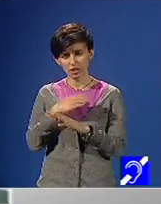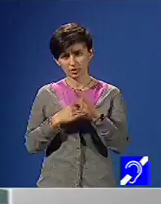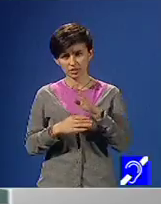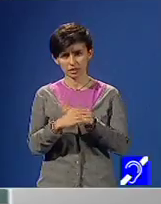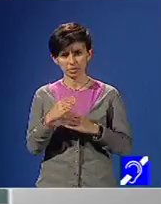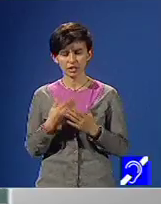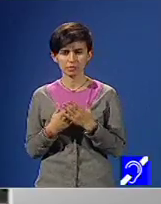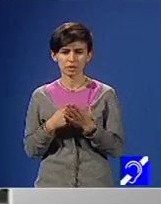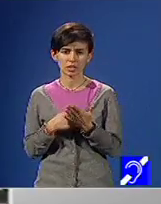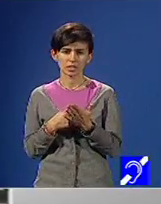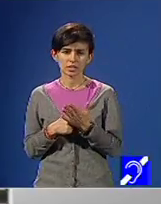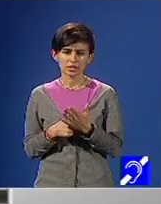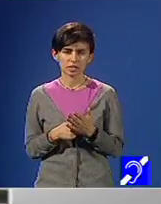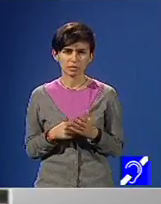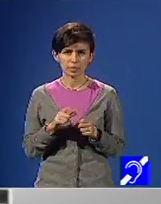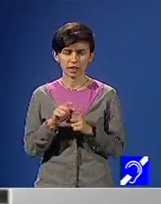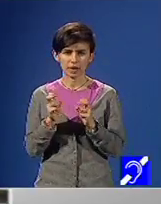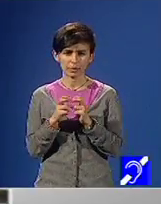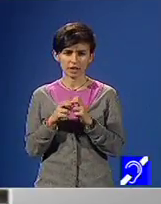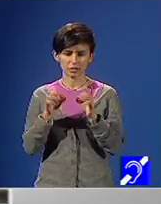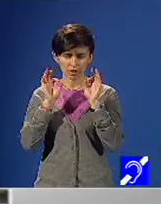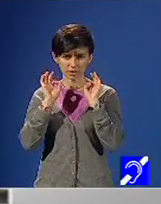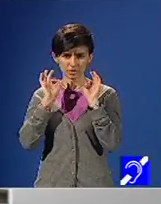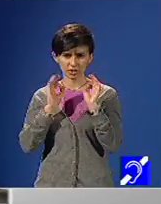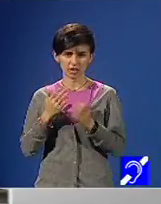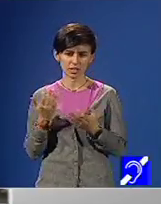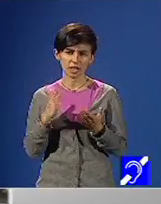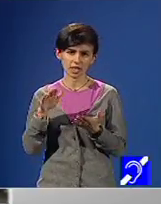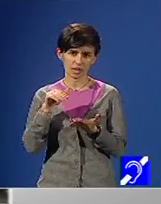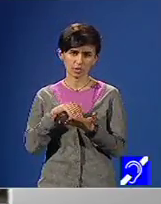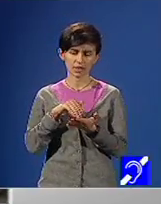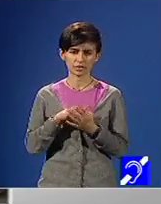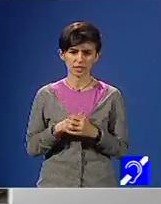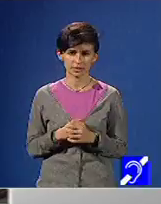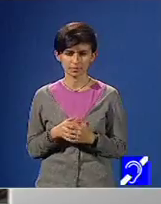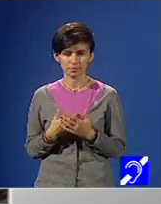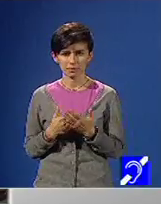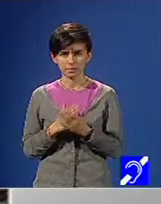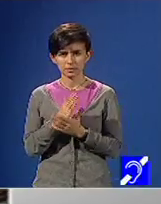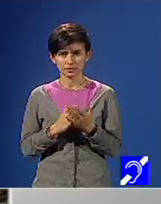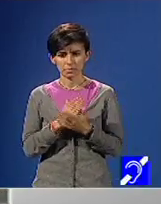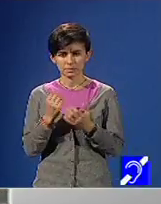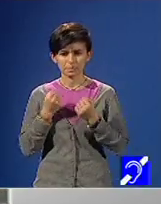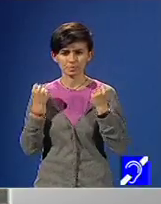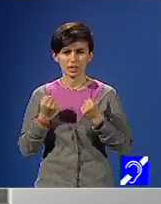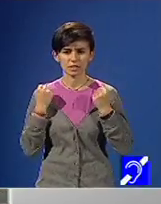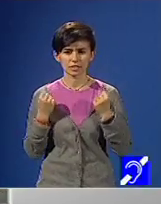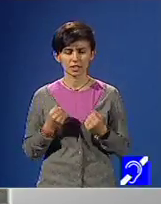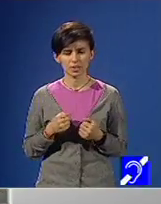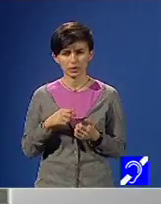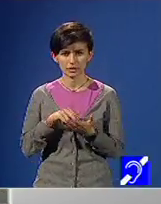a achiziționa protezele și echipamentele speciale de care sportivii au nevoie, pentru a-și continua activitatea și a